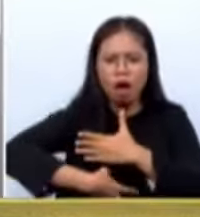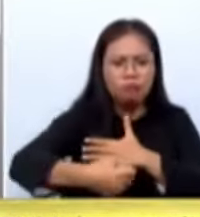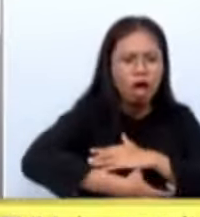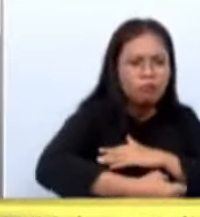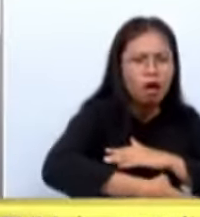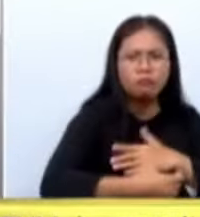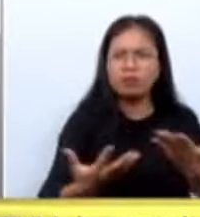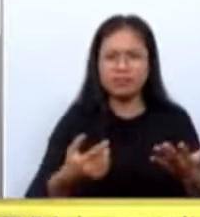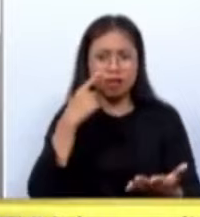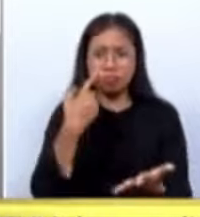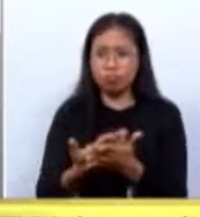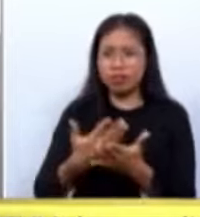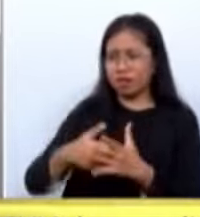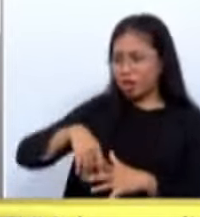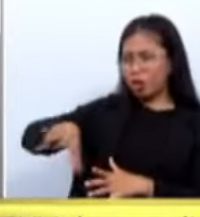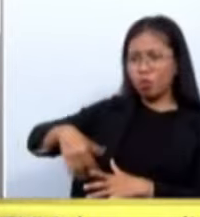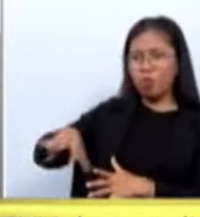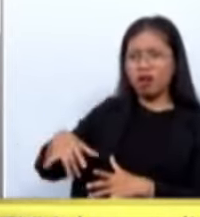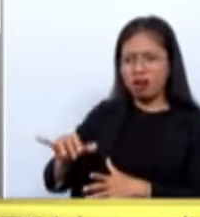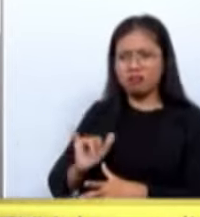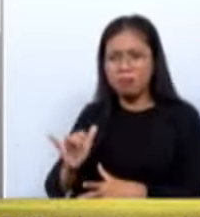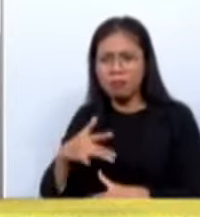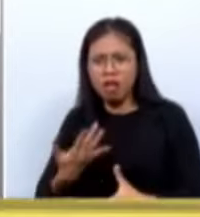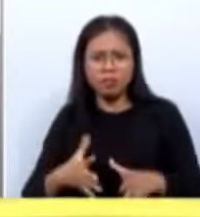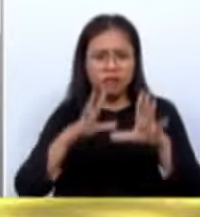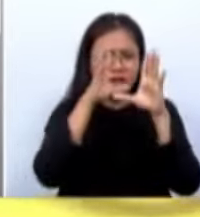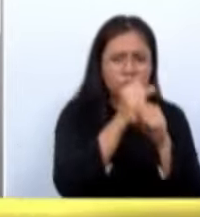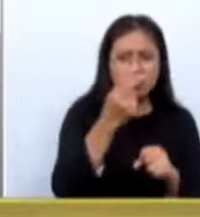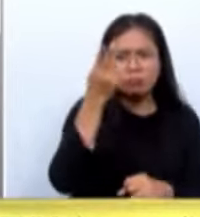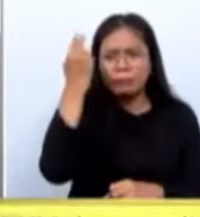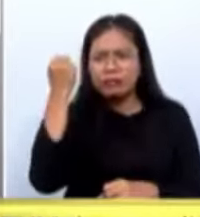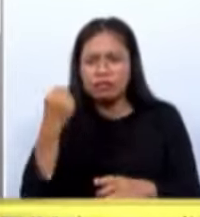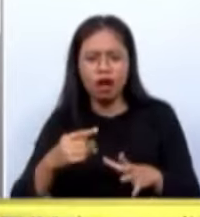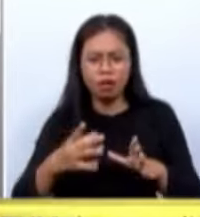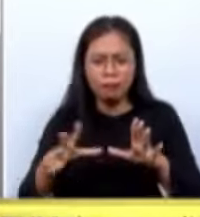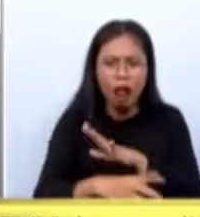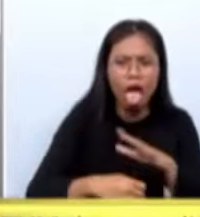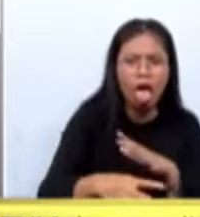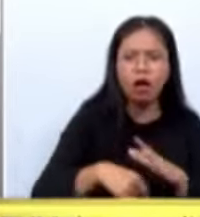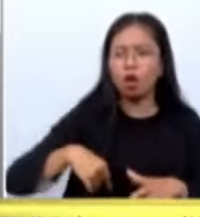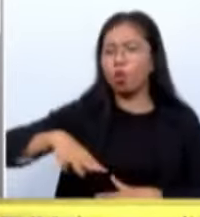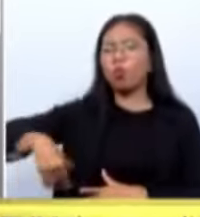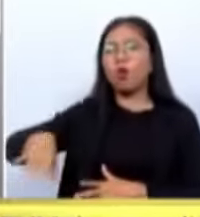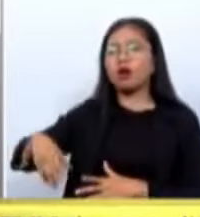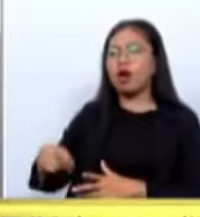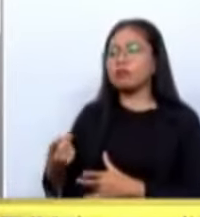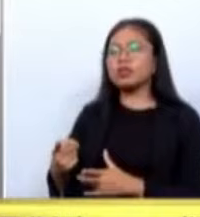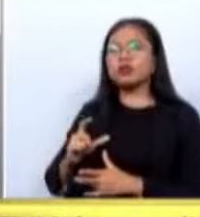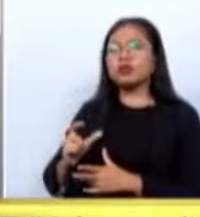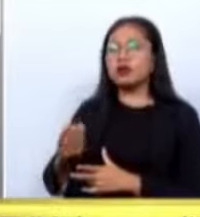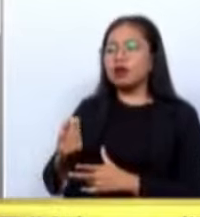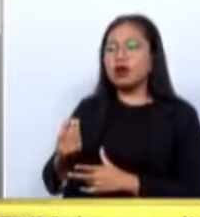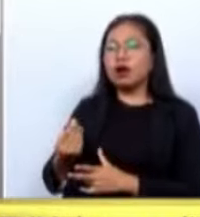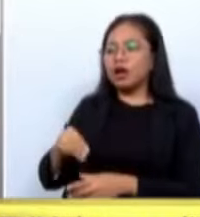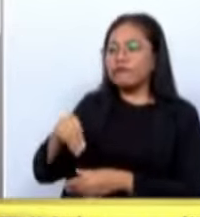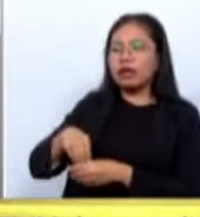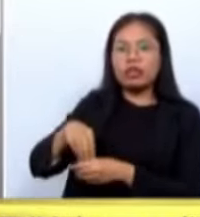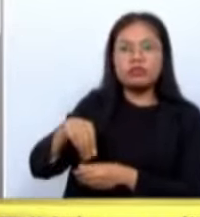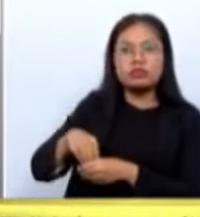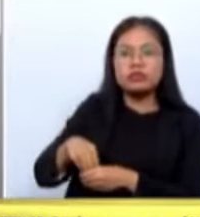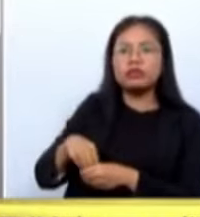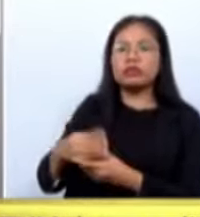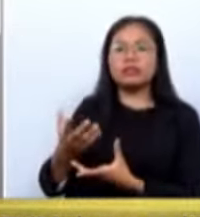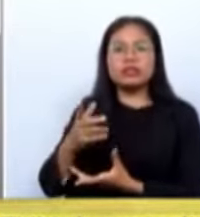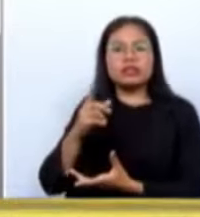seluruh keluarga bukan hanya di sektor pemerintahan karena itu menurut kami langkahnya investasi jangka panjang boleh tapi